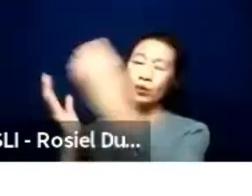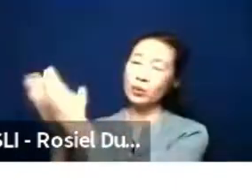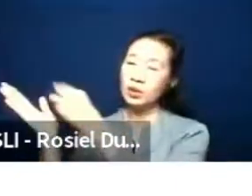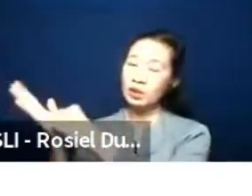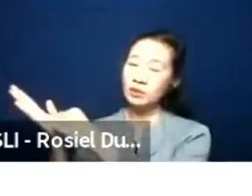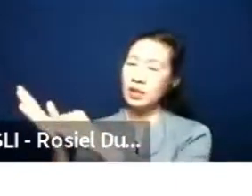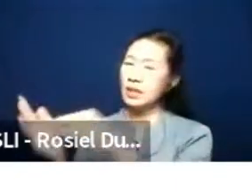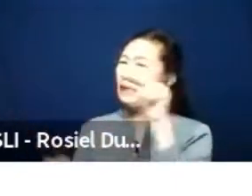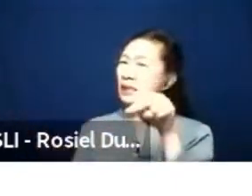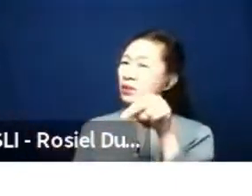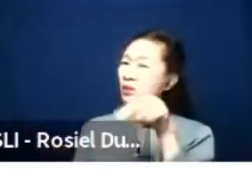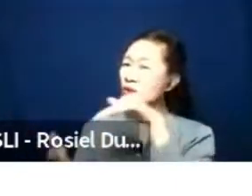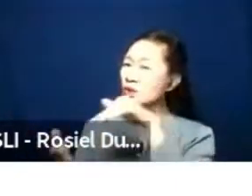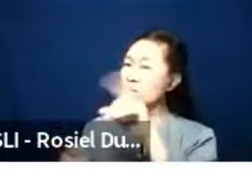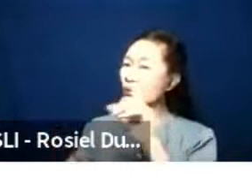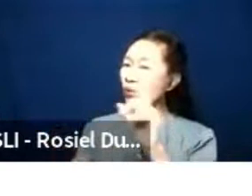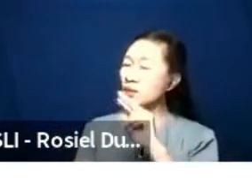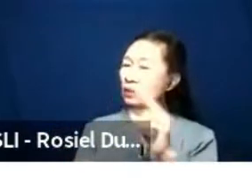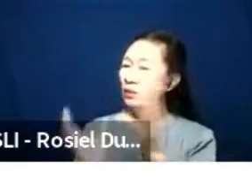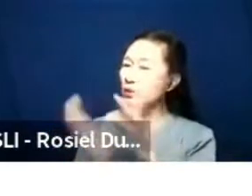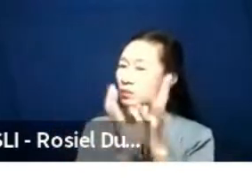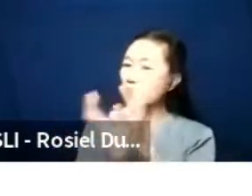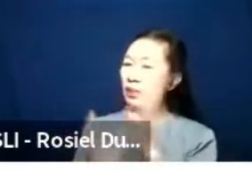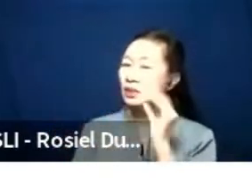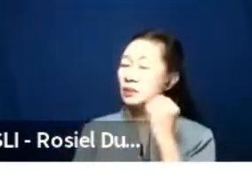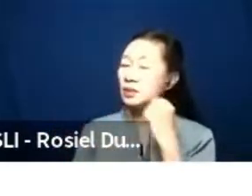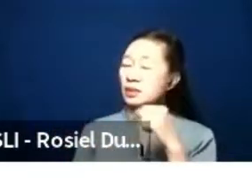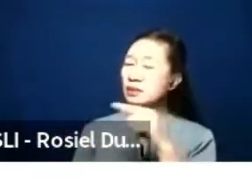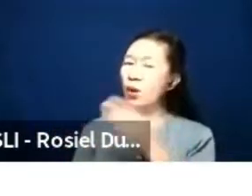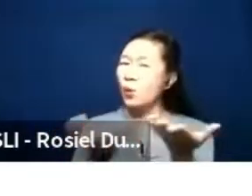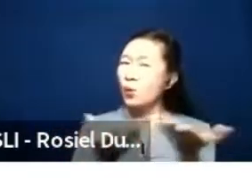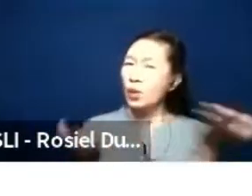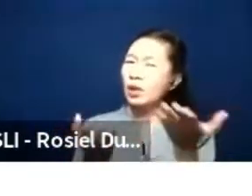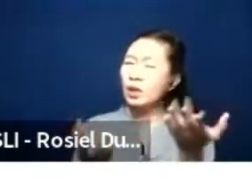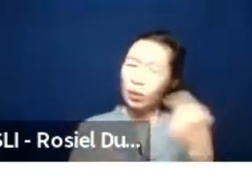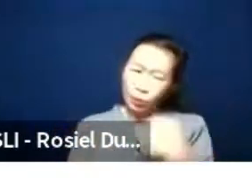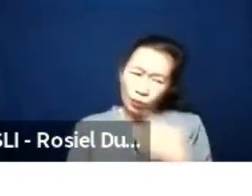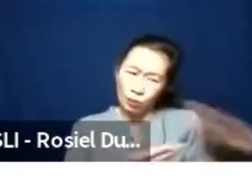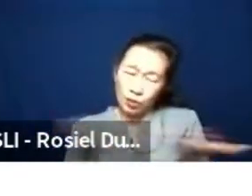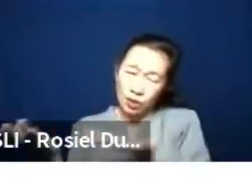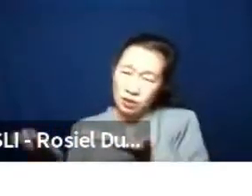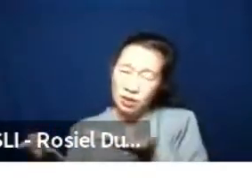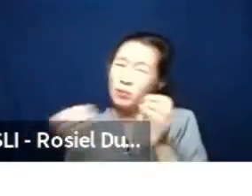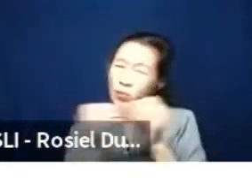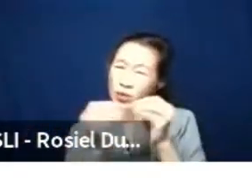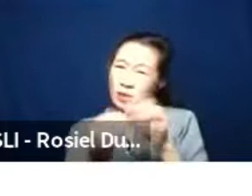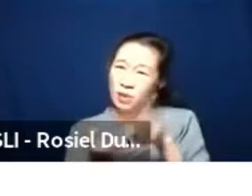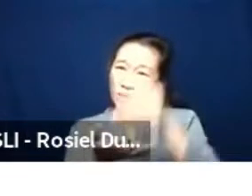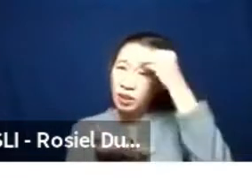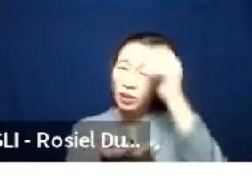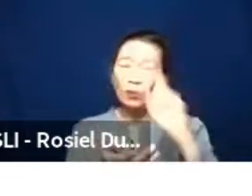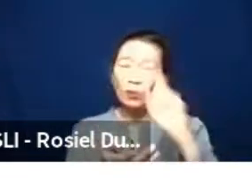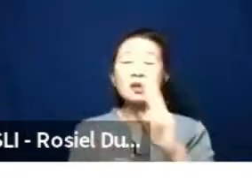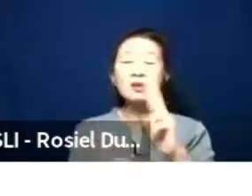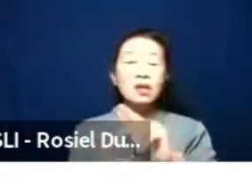niyang pag-aralan, ano yung community experiences, saan ko siya dadalhin para mas matuto siya, at ano pa